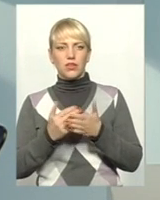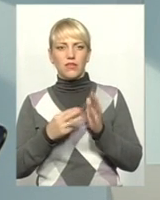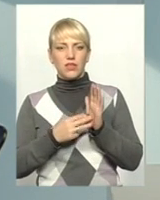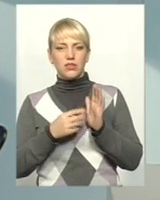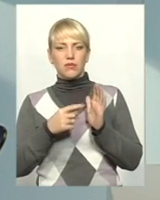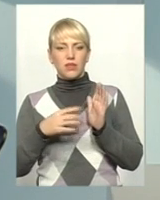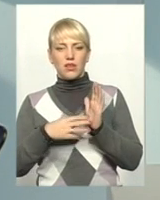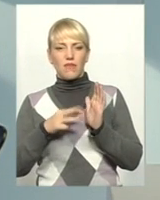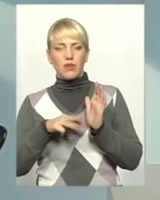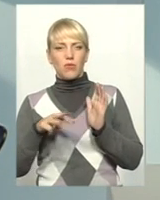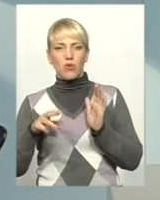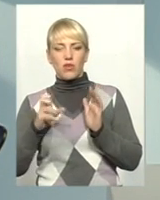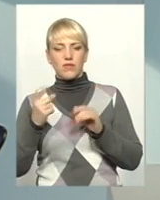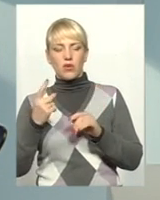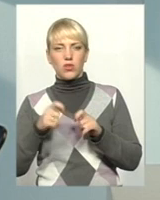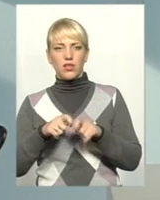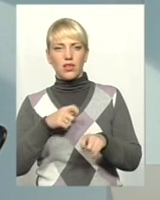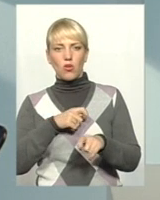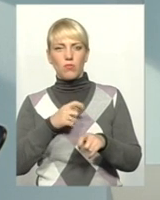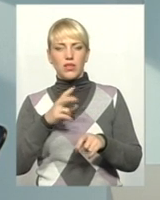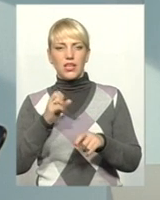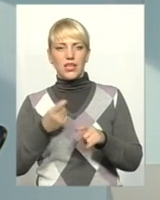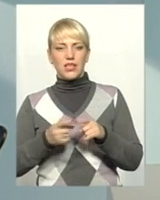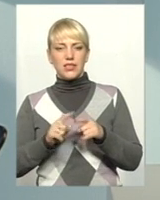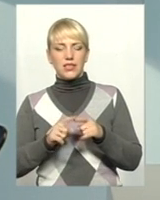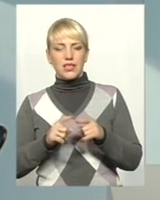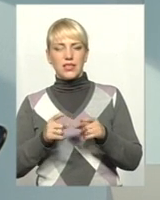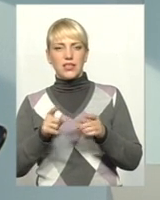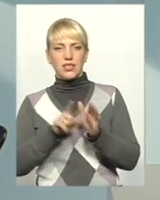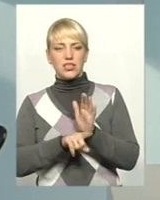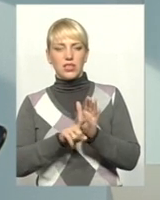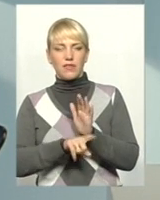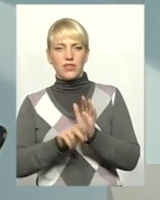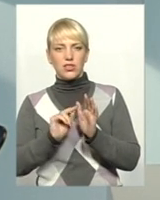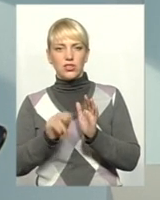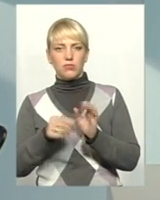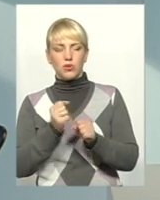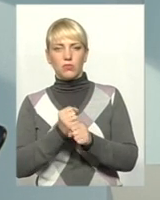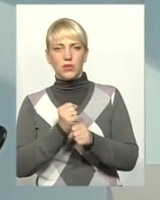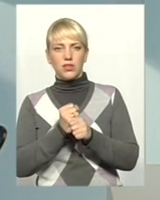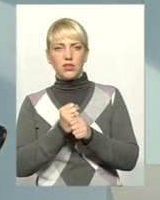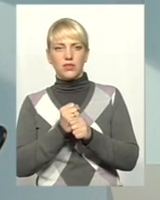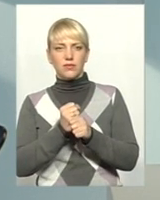8-9 мільйонів за один кілометр. Але це значно дешевше,